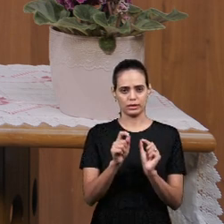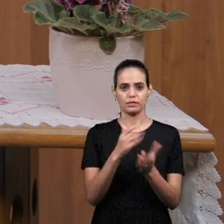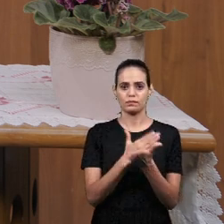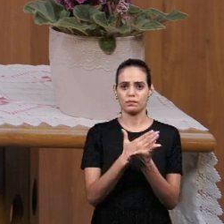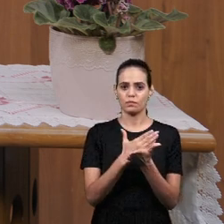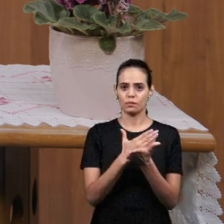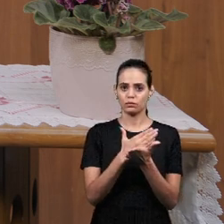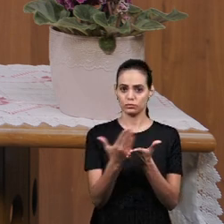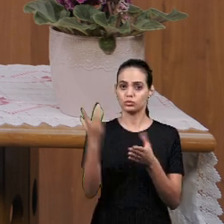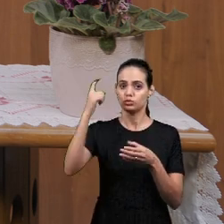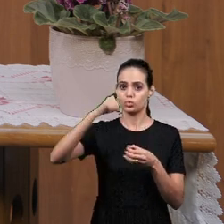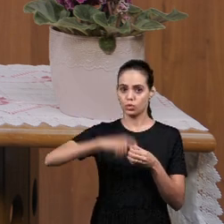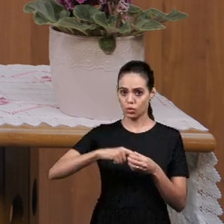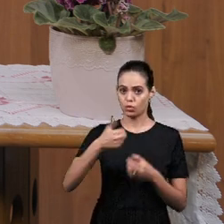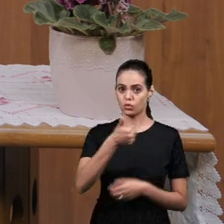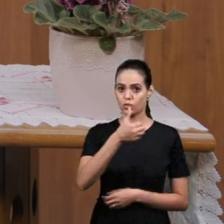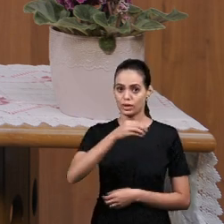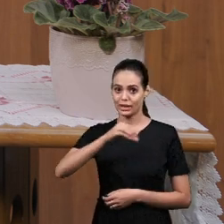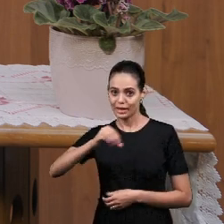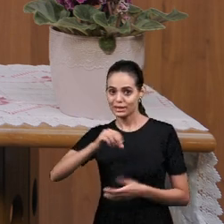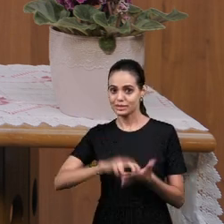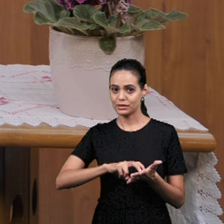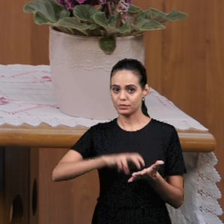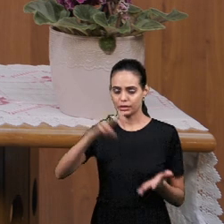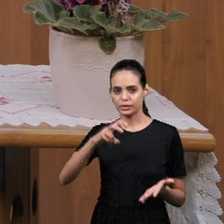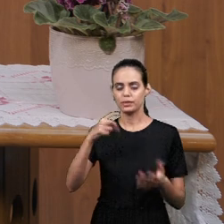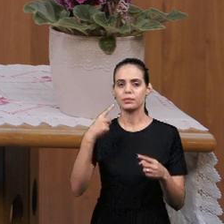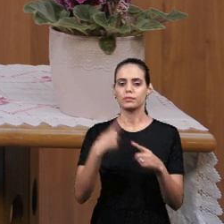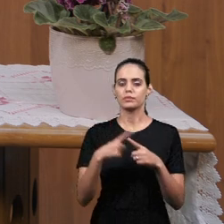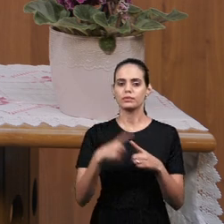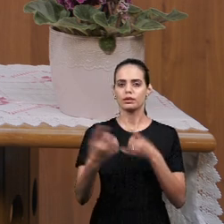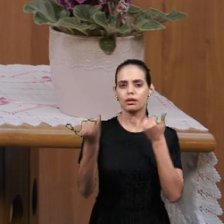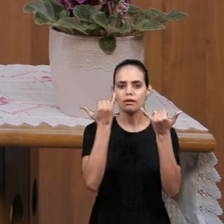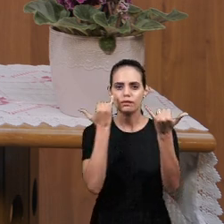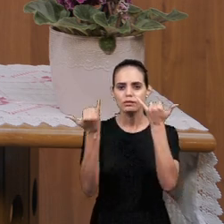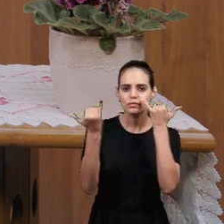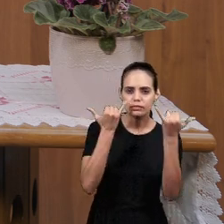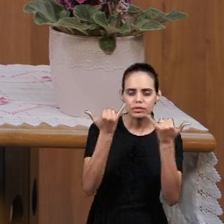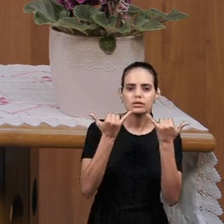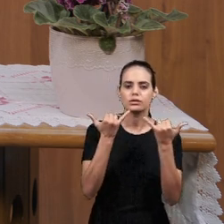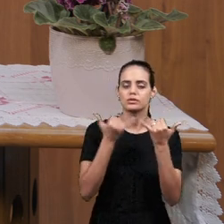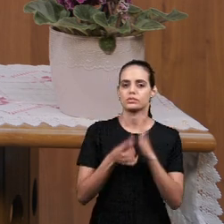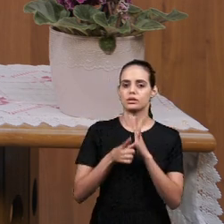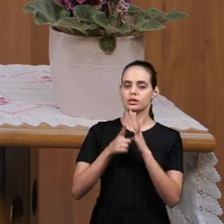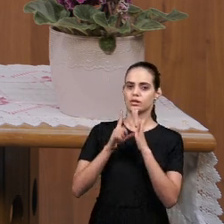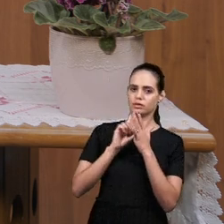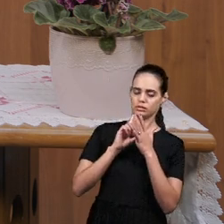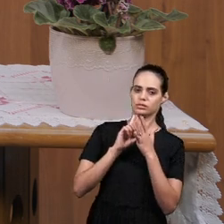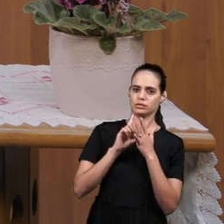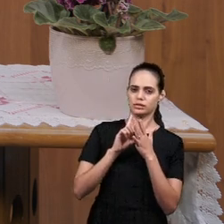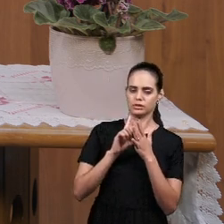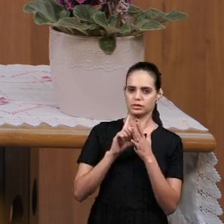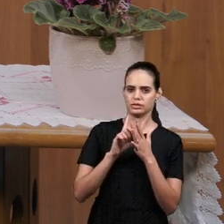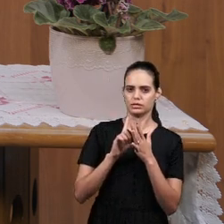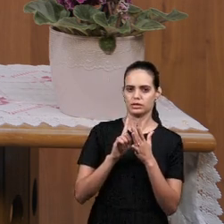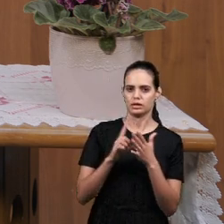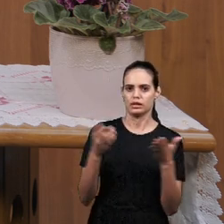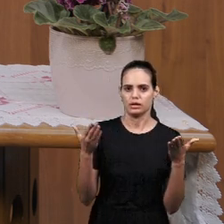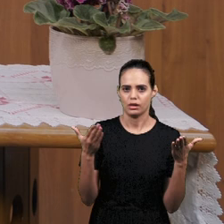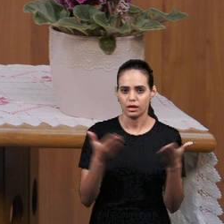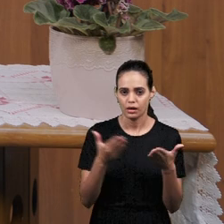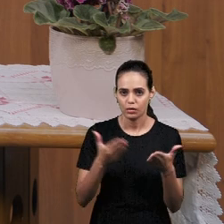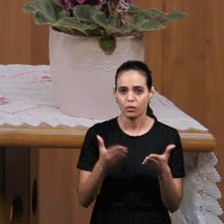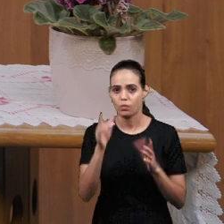Brésil, parce que les annonces qui étaient données dans la première partie, maintenant, ils sont dans le format d'un